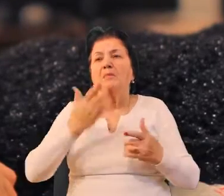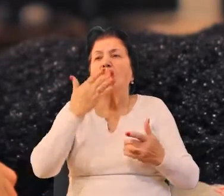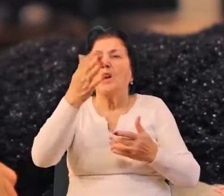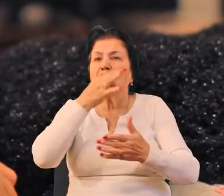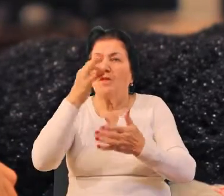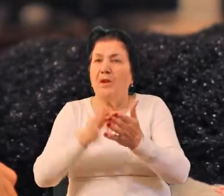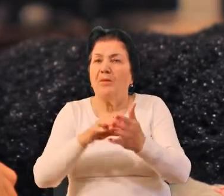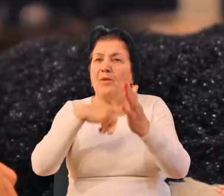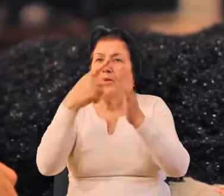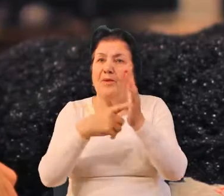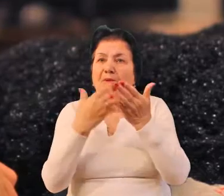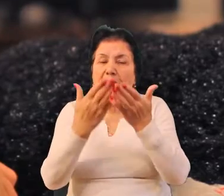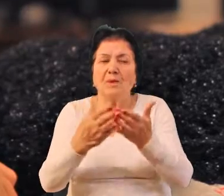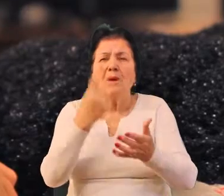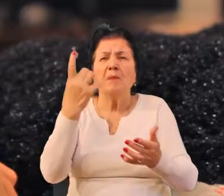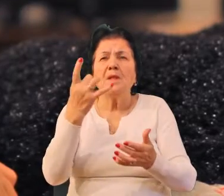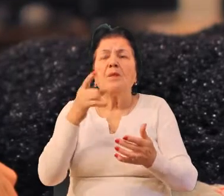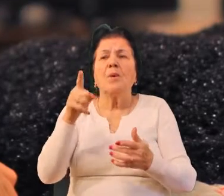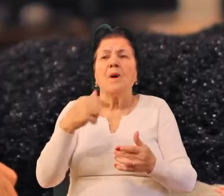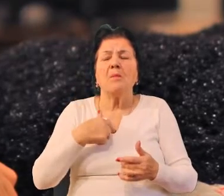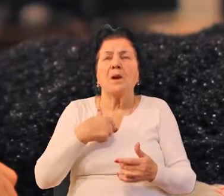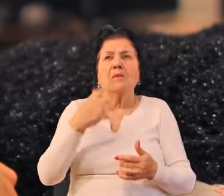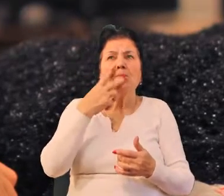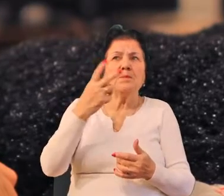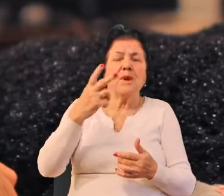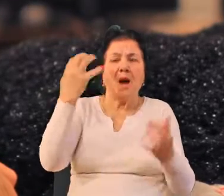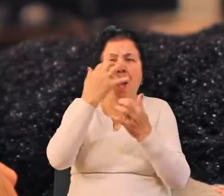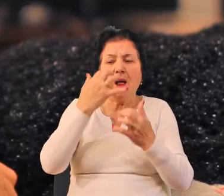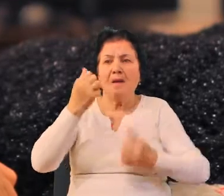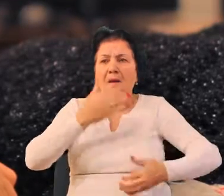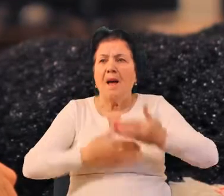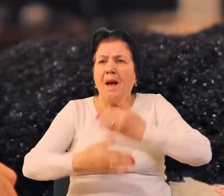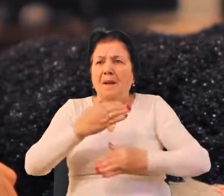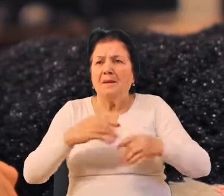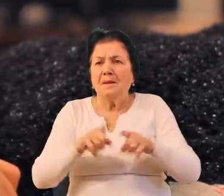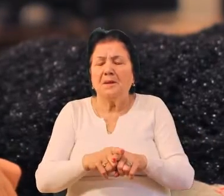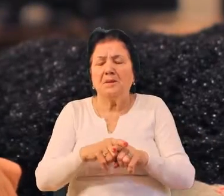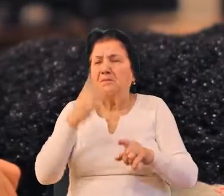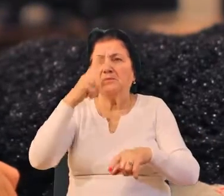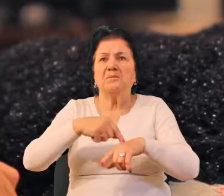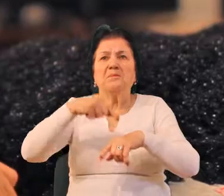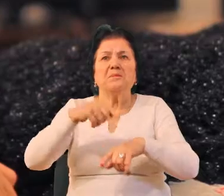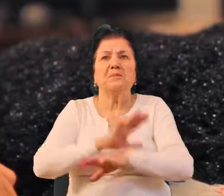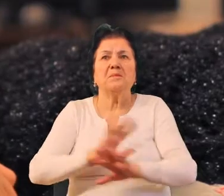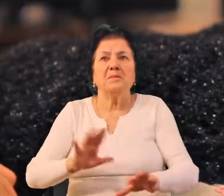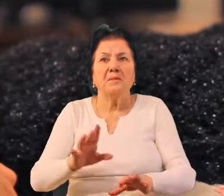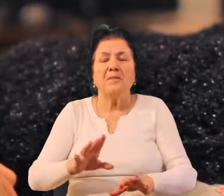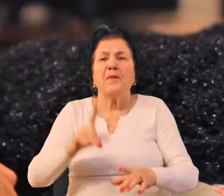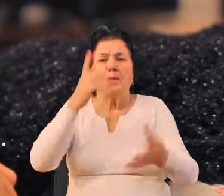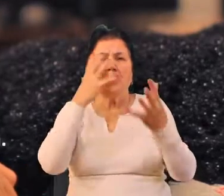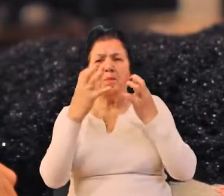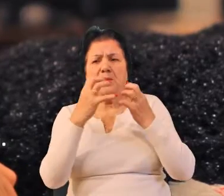mənə yəni belə əli kimi deyim, fiziki məhdudiyyəti olan bir insan kimi deyim,